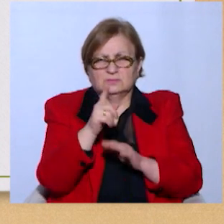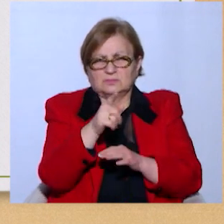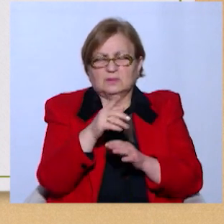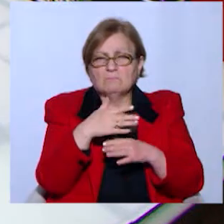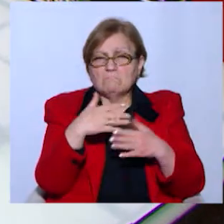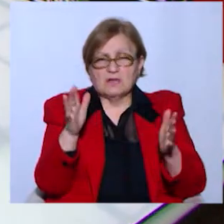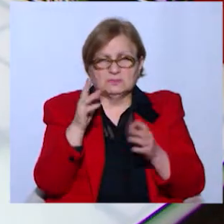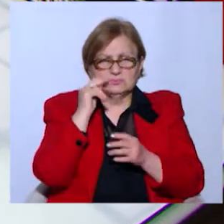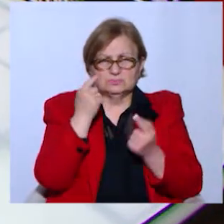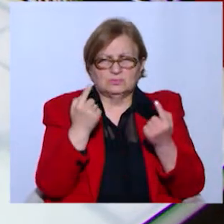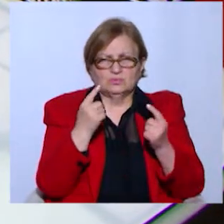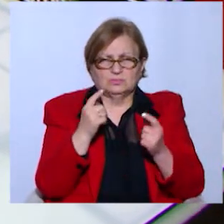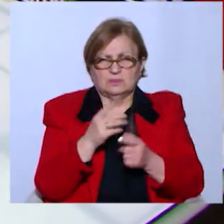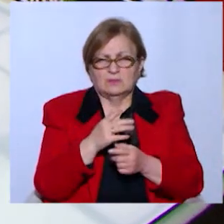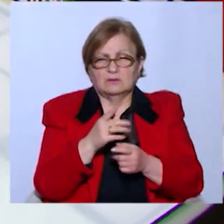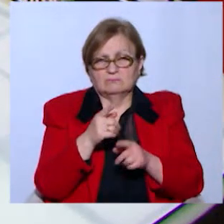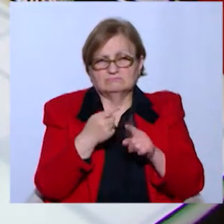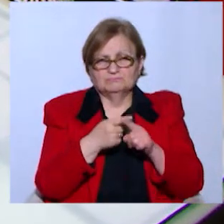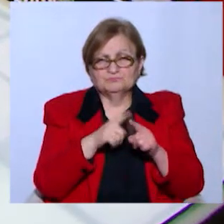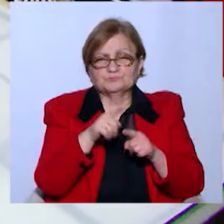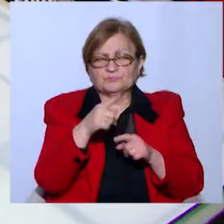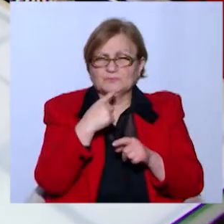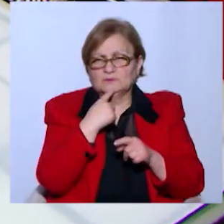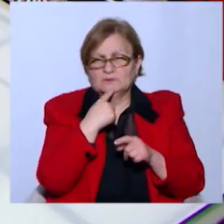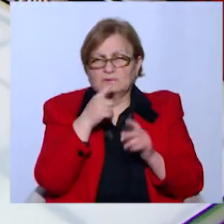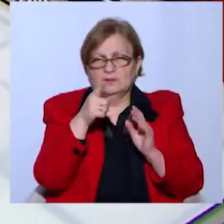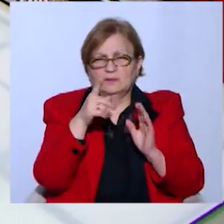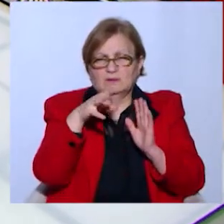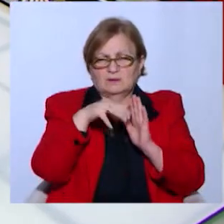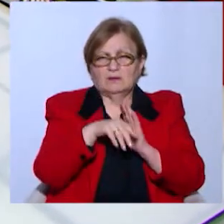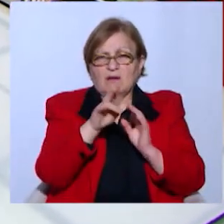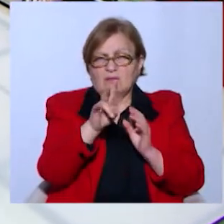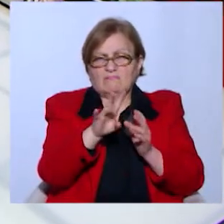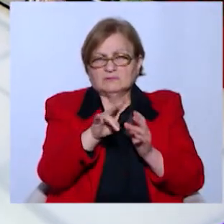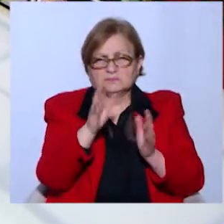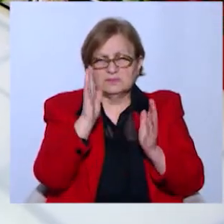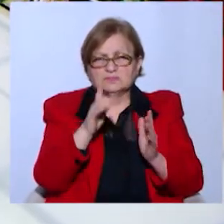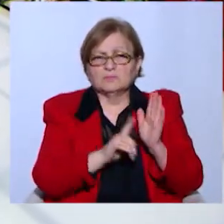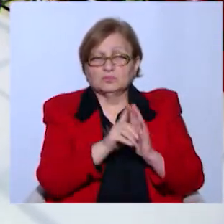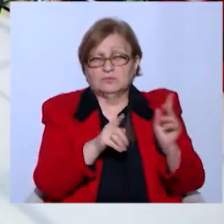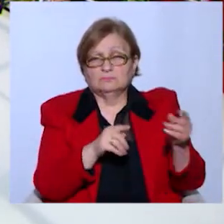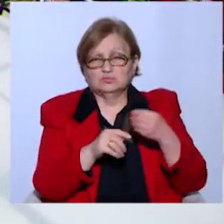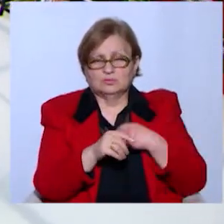რიცხვებზე ბევრად დიდი რიცხვია და შესაბამისად სავარაუდო პასუხებშიც ეს რიცხვი ასე იქნებოდა მოცემული.